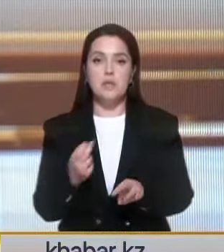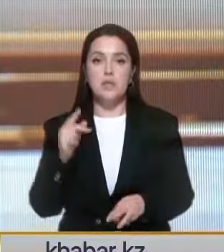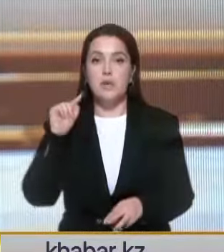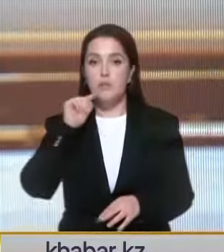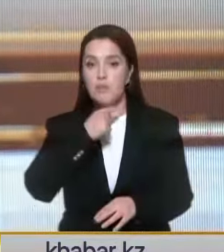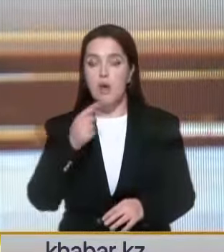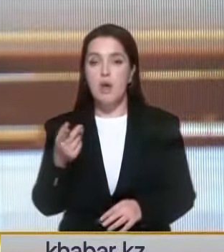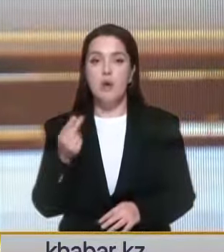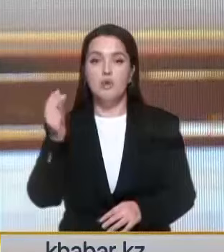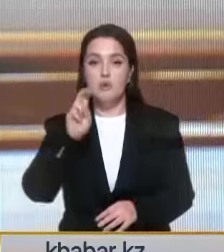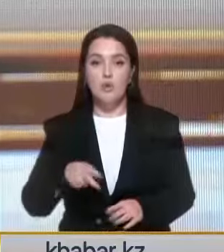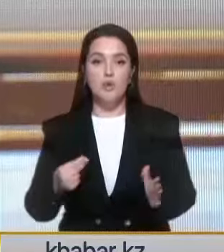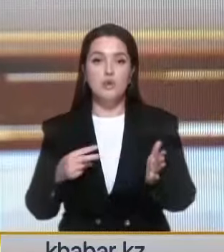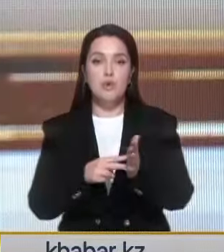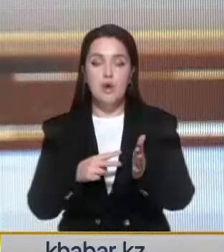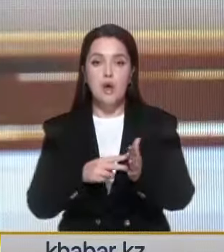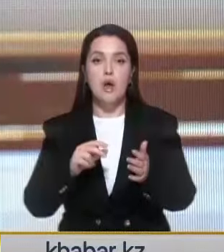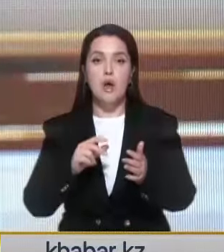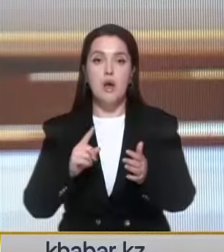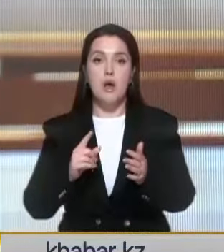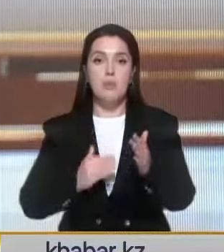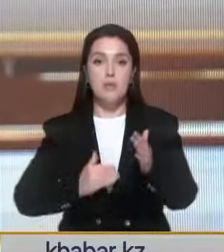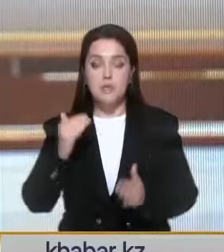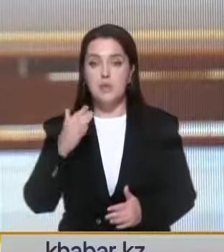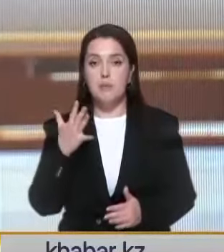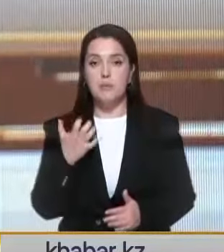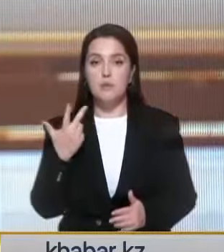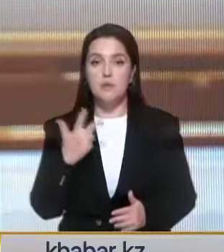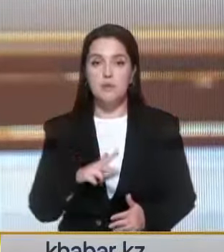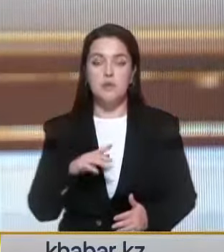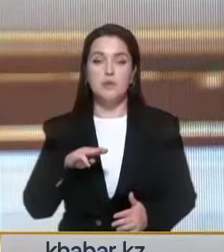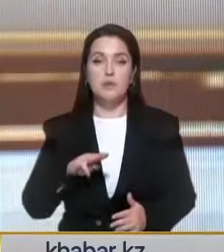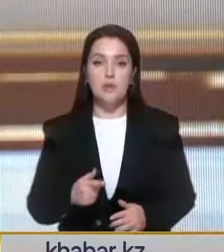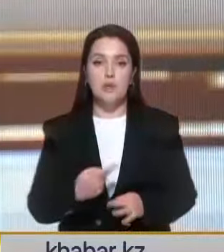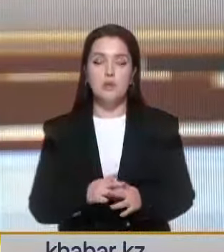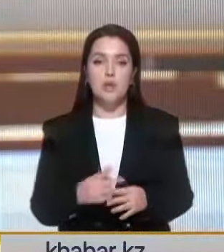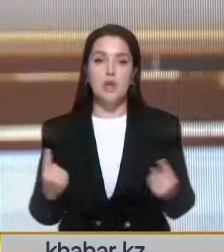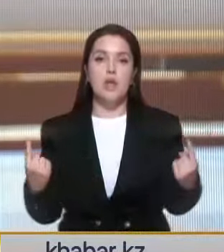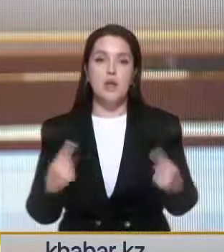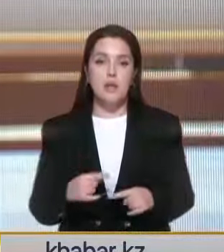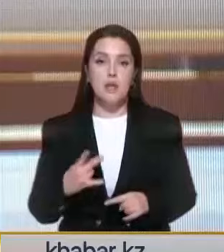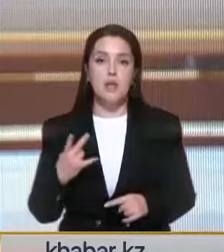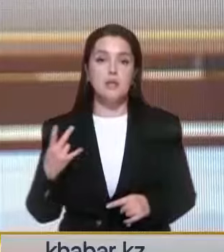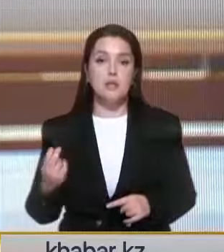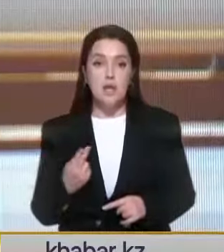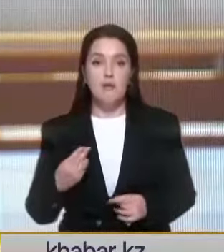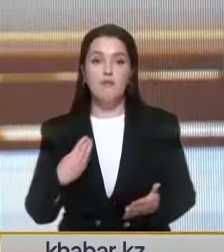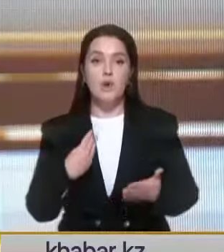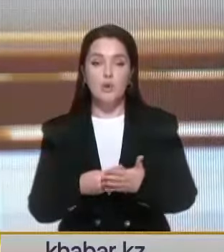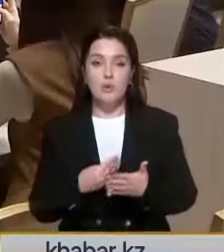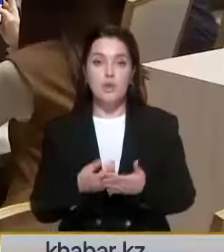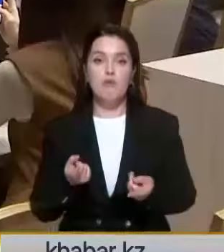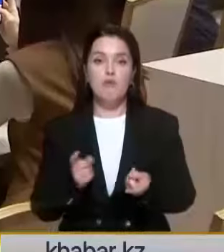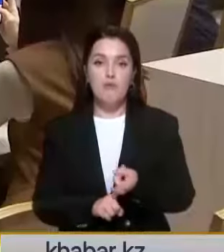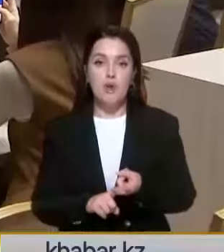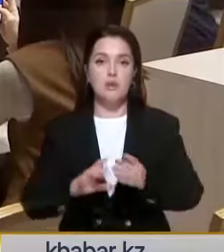министр нацэкономики. И вот, как известно, курс доллара в обменниках превысил отметку в 530 тенге. Ослабление национальной